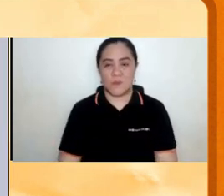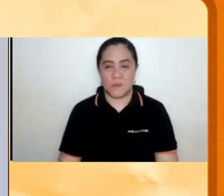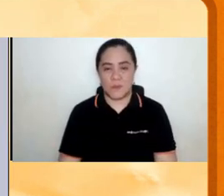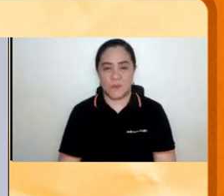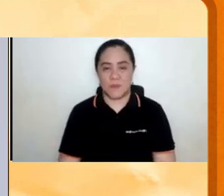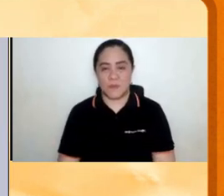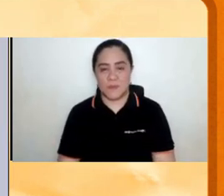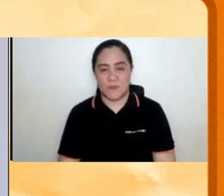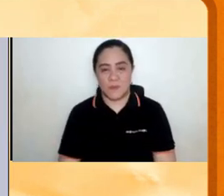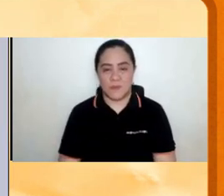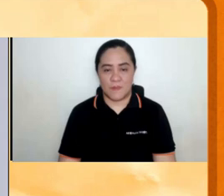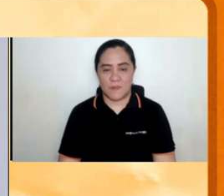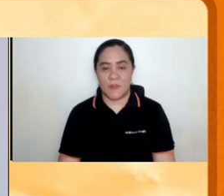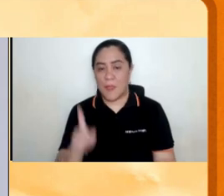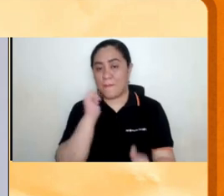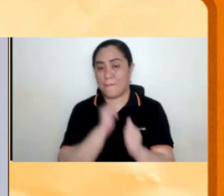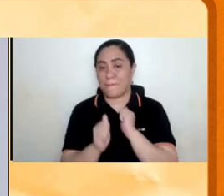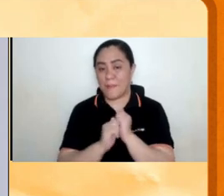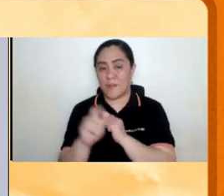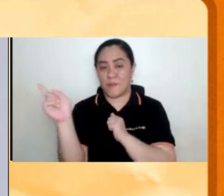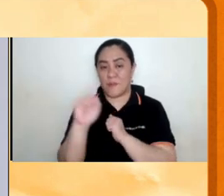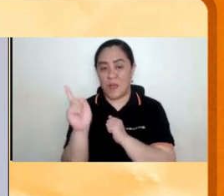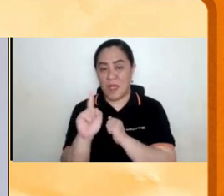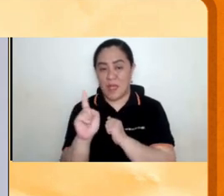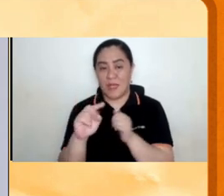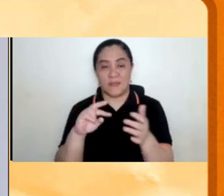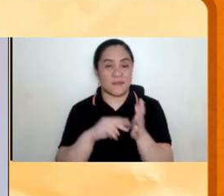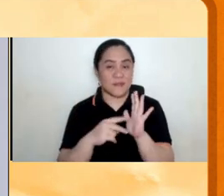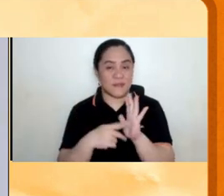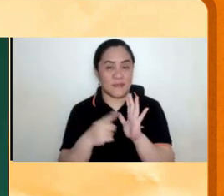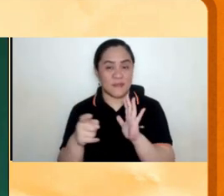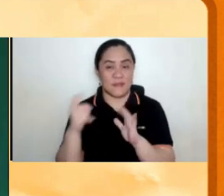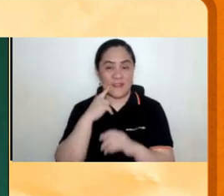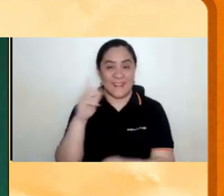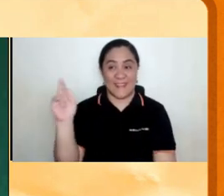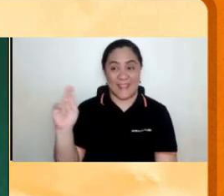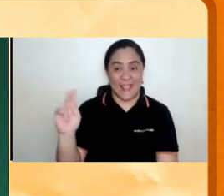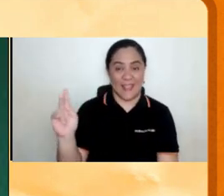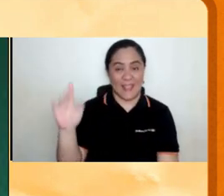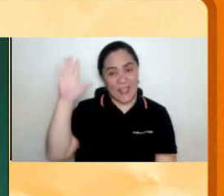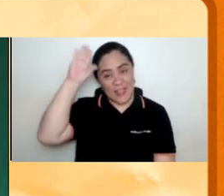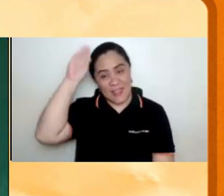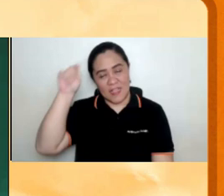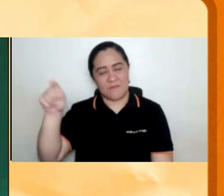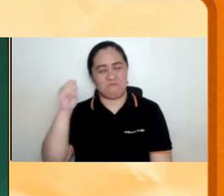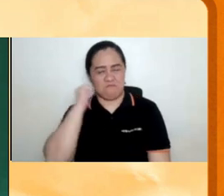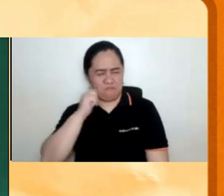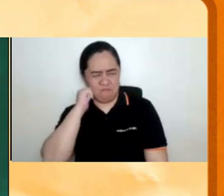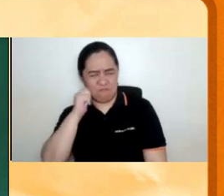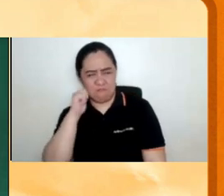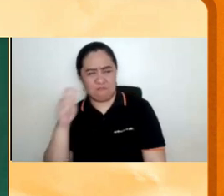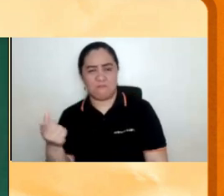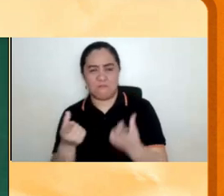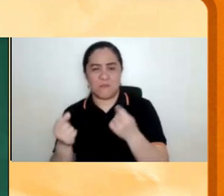Ano ang ibig sabihin nito? Puntahan natin ulit ang kaibigan nating si Carlo. Sa normal na pang-araw-araw na buhay, maaari